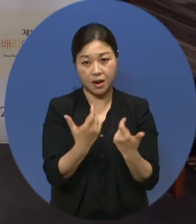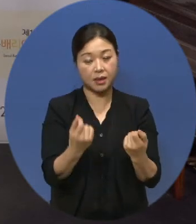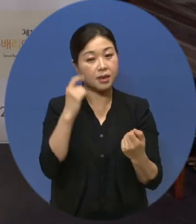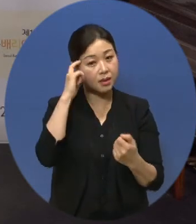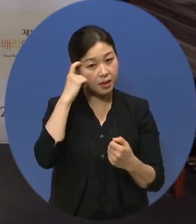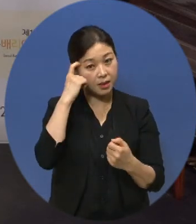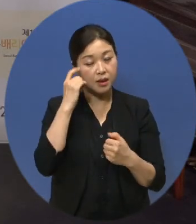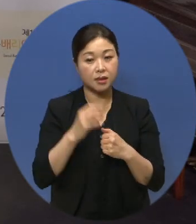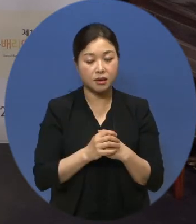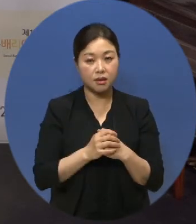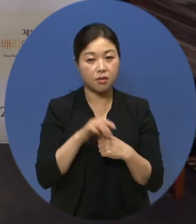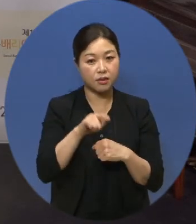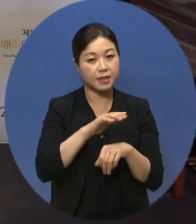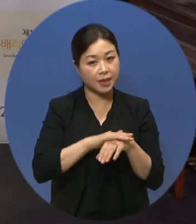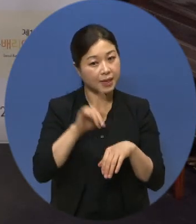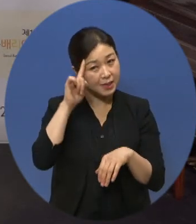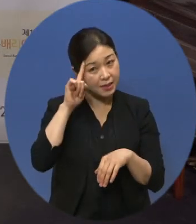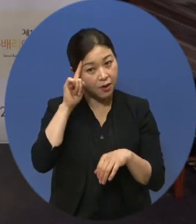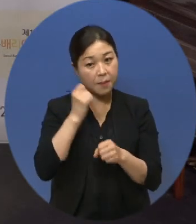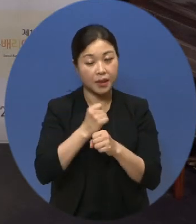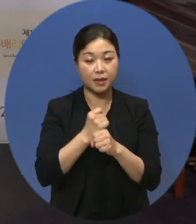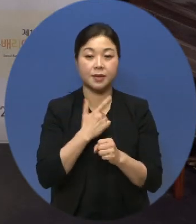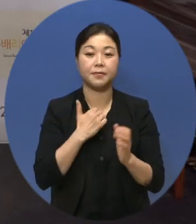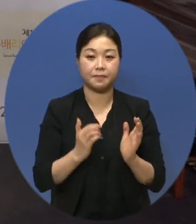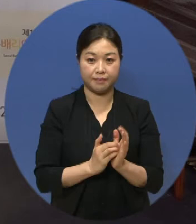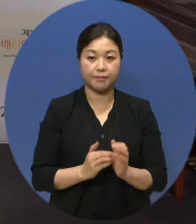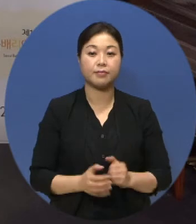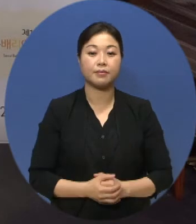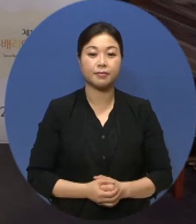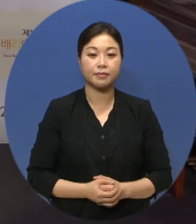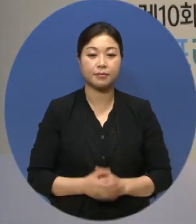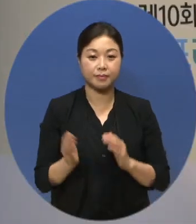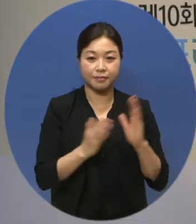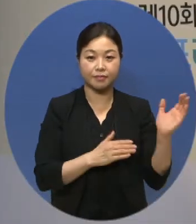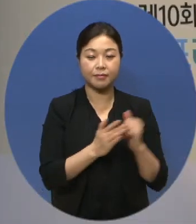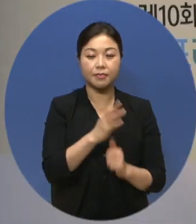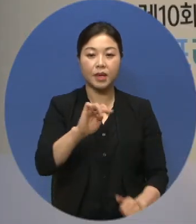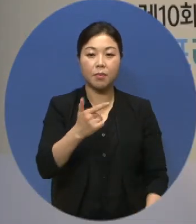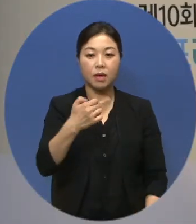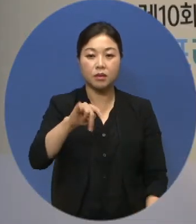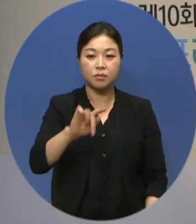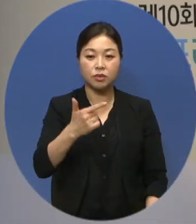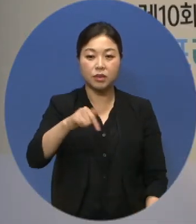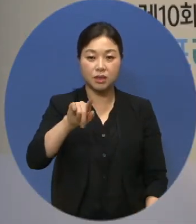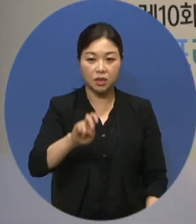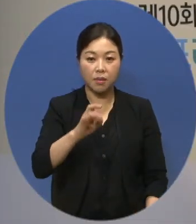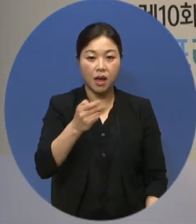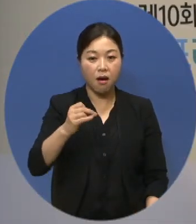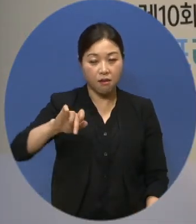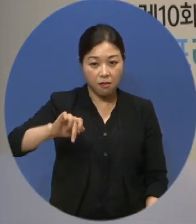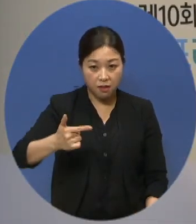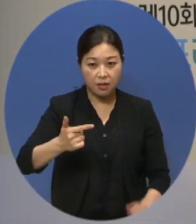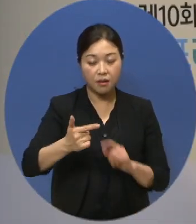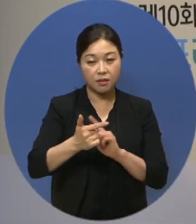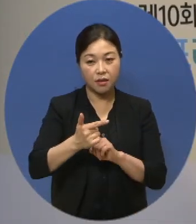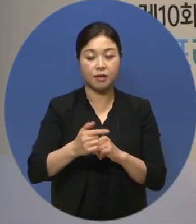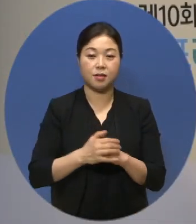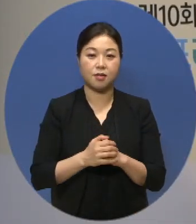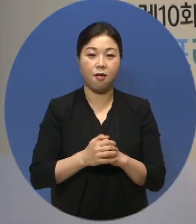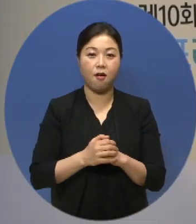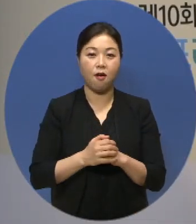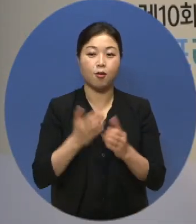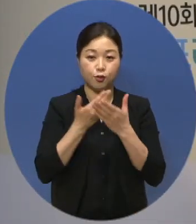들어서 그거를 좀 유의했습니다. 네, 알겠습니다. 자, 이번엔 판문점 에어컨 명장면들 모은